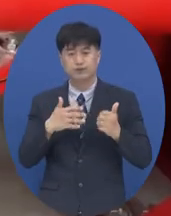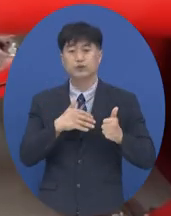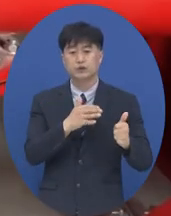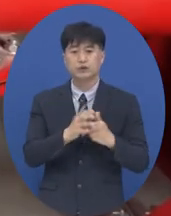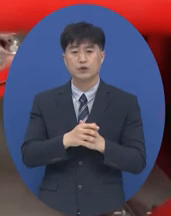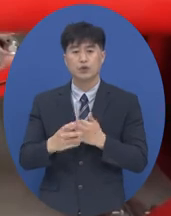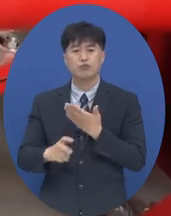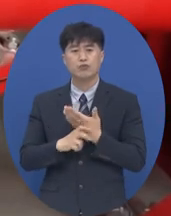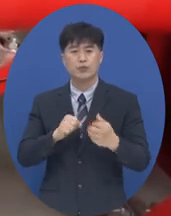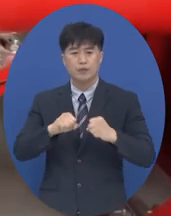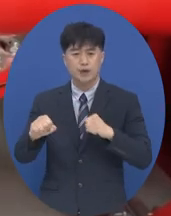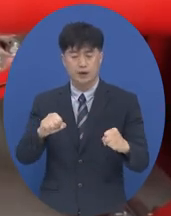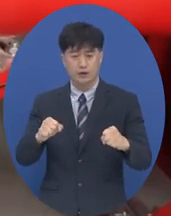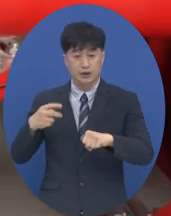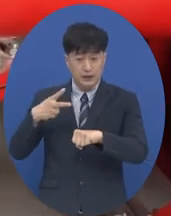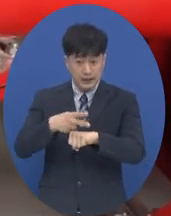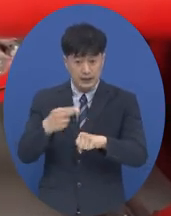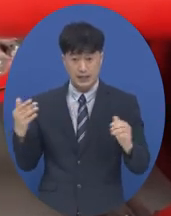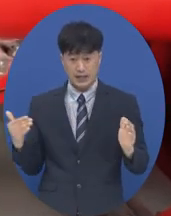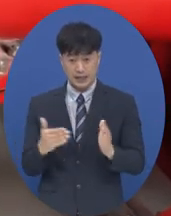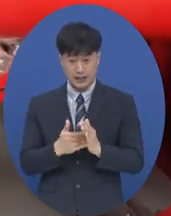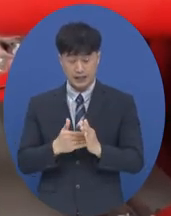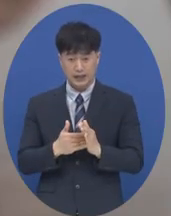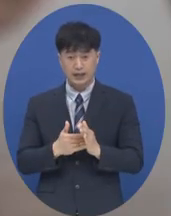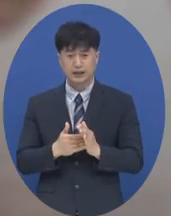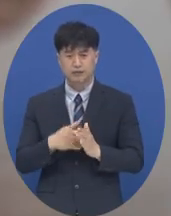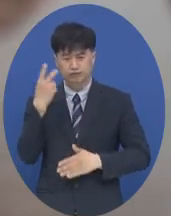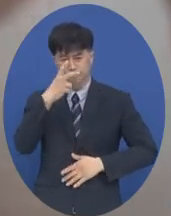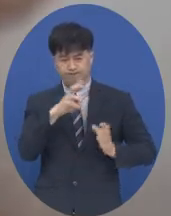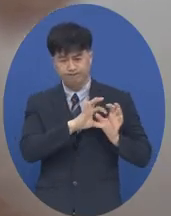입건하고 이런 불법 행위가 근절될 때까지